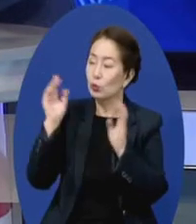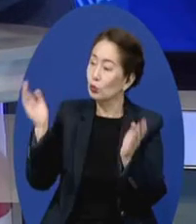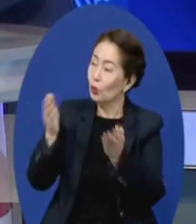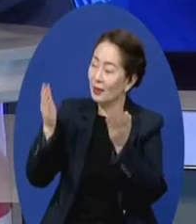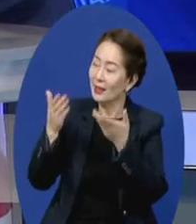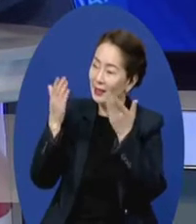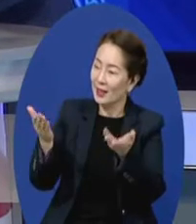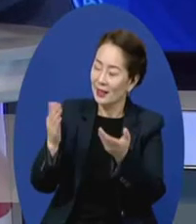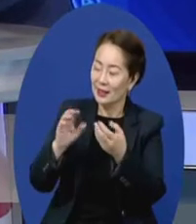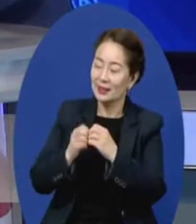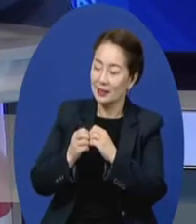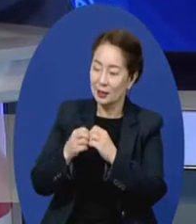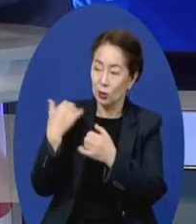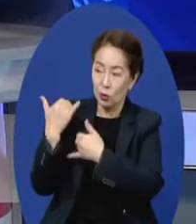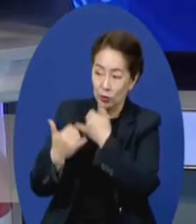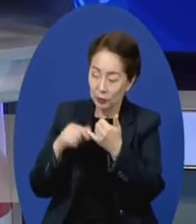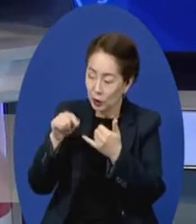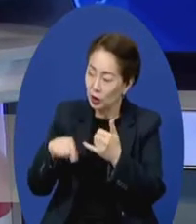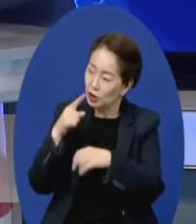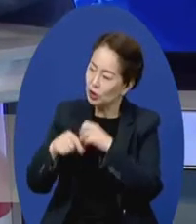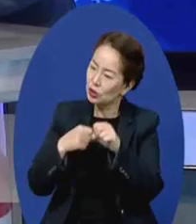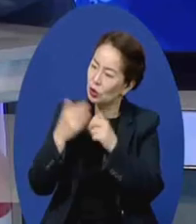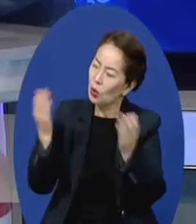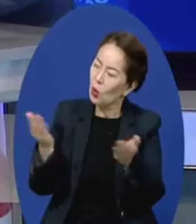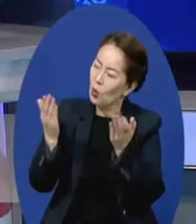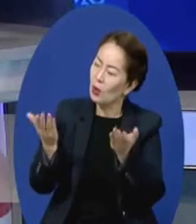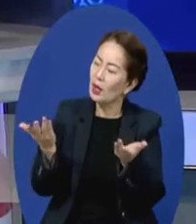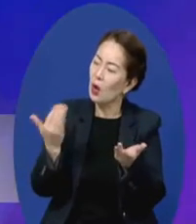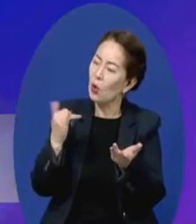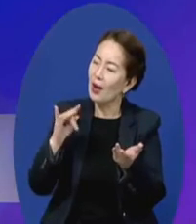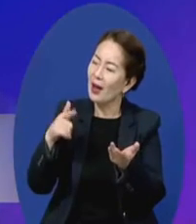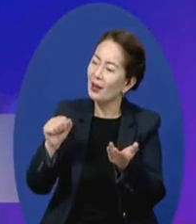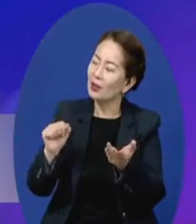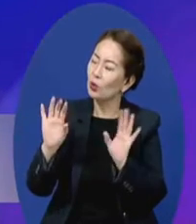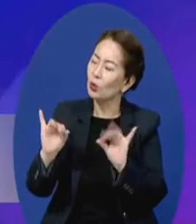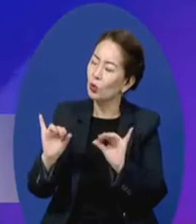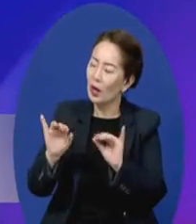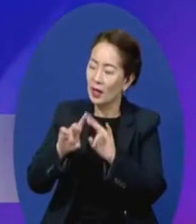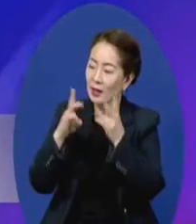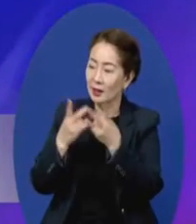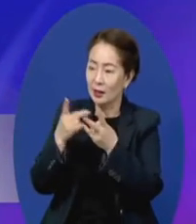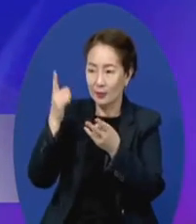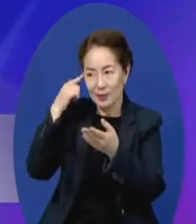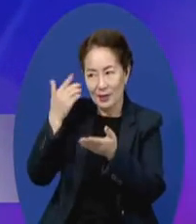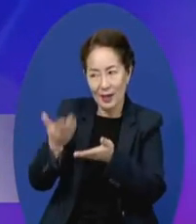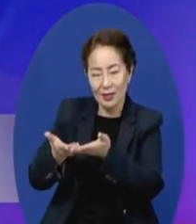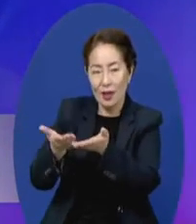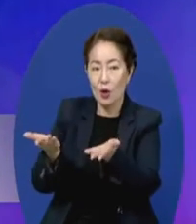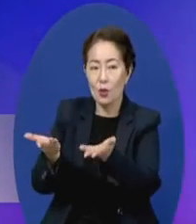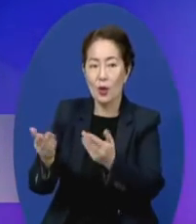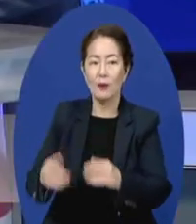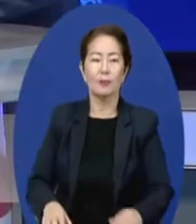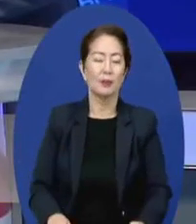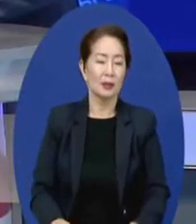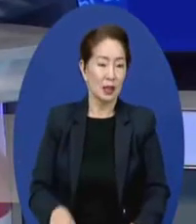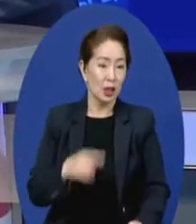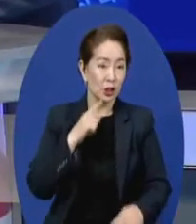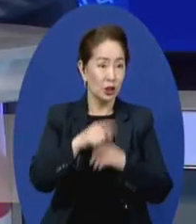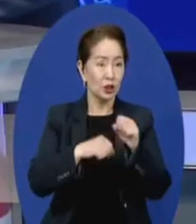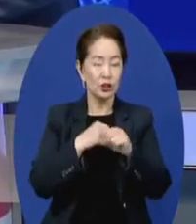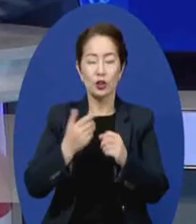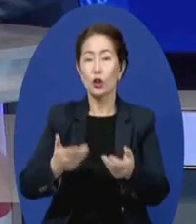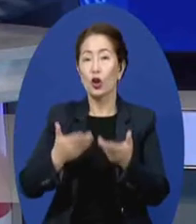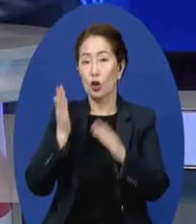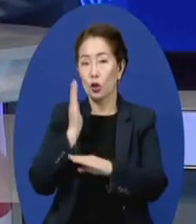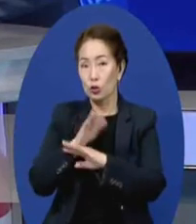гаргаж тэмдэглэдэг уламжлалтай л да. Тэгэхээр энэ жилийн урайлаг мөн одоо нийгэмд өг гэсэн одоо санаач юм юу байгаа вэ? За энэ жил өг